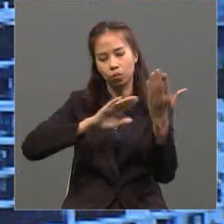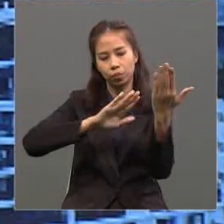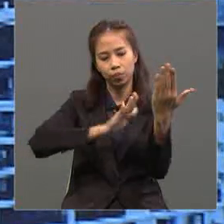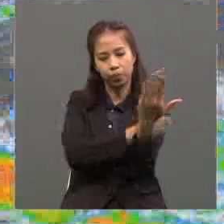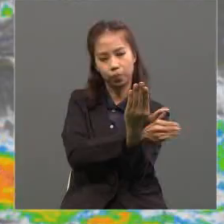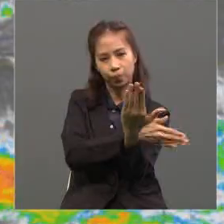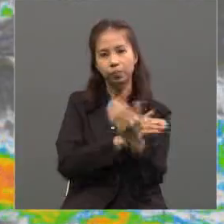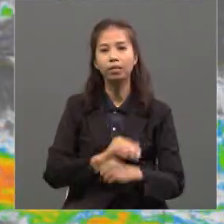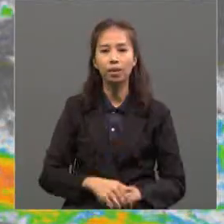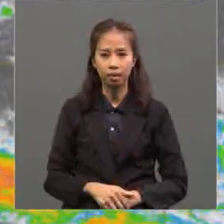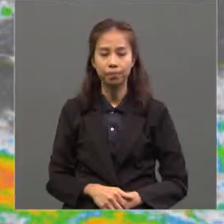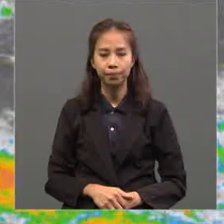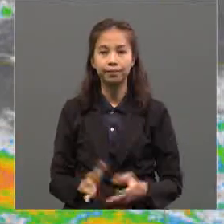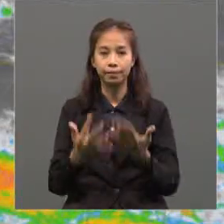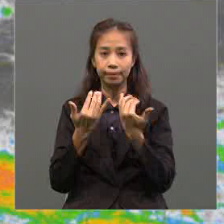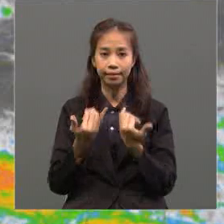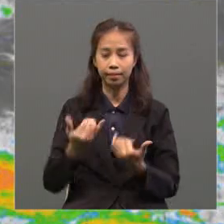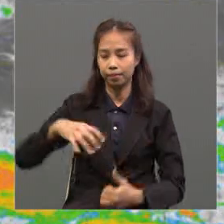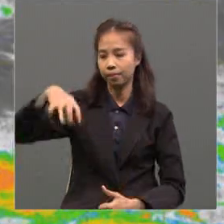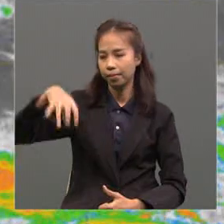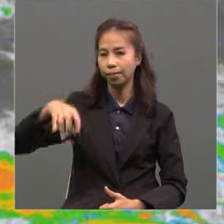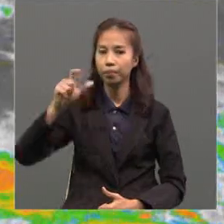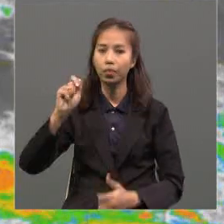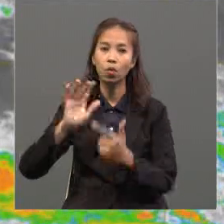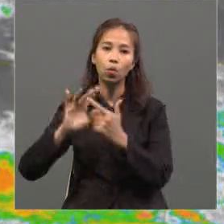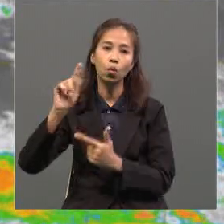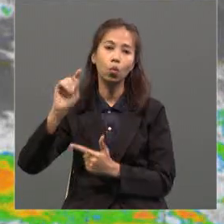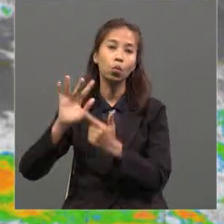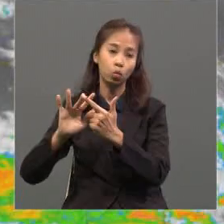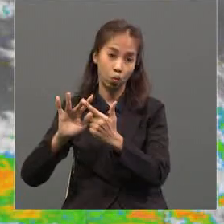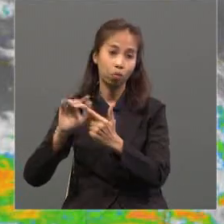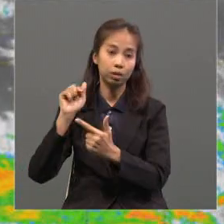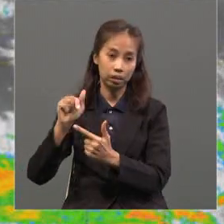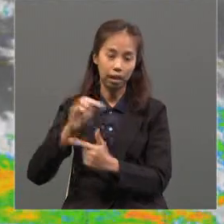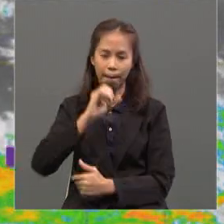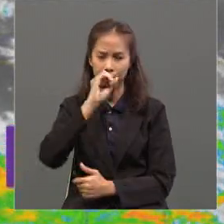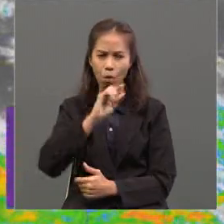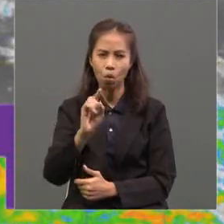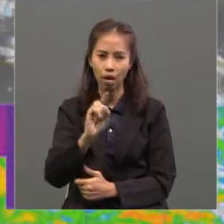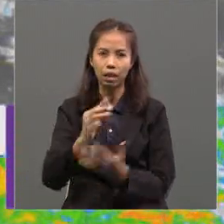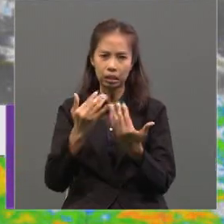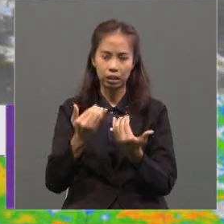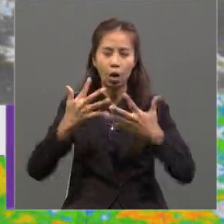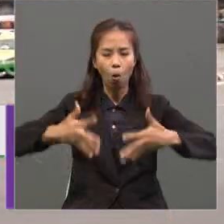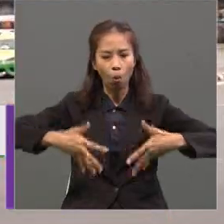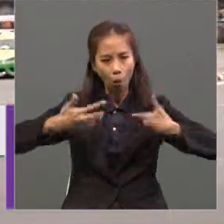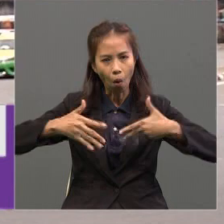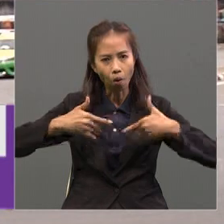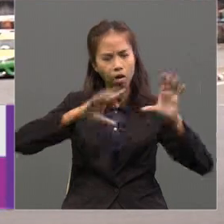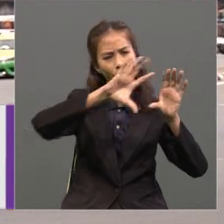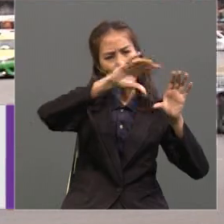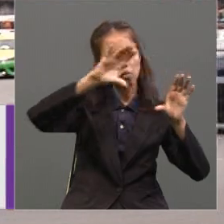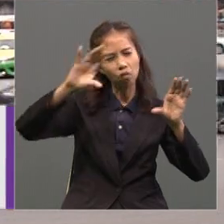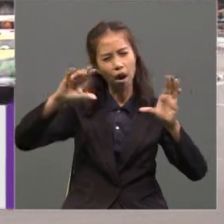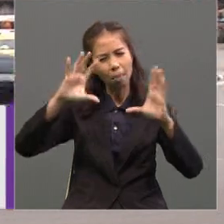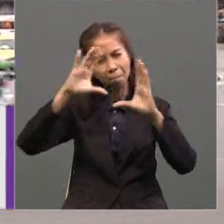ค่ะโดยกรมอุตุนิยมวิทยาพยากรณ์อากาศ 24ชั่วโมงข้างหน้าจะมีอากาศร้อนกับมีฟ้าหลัวในตอน